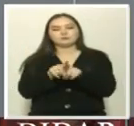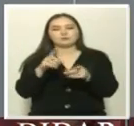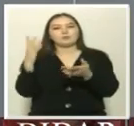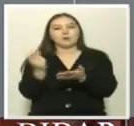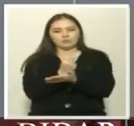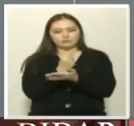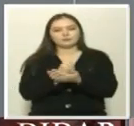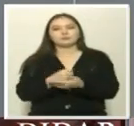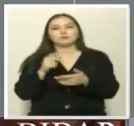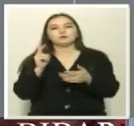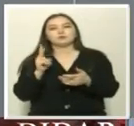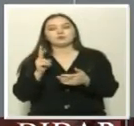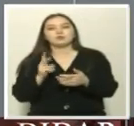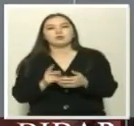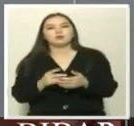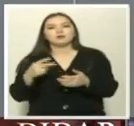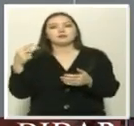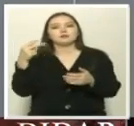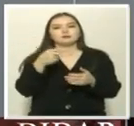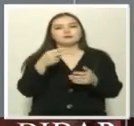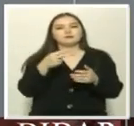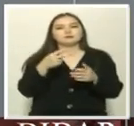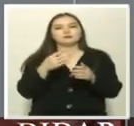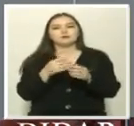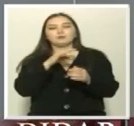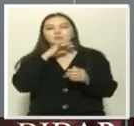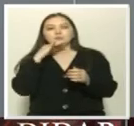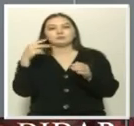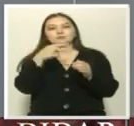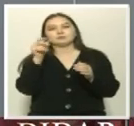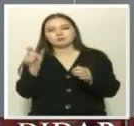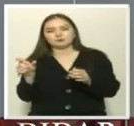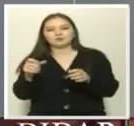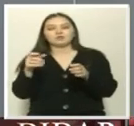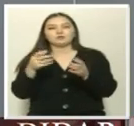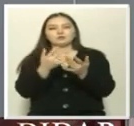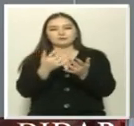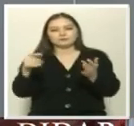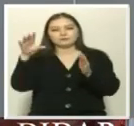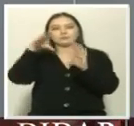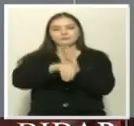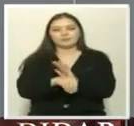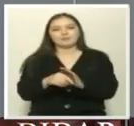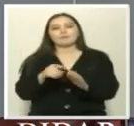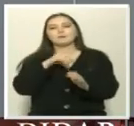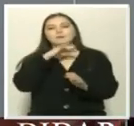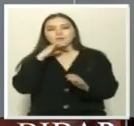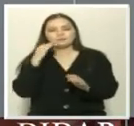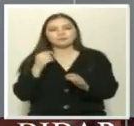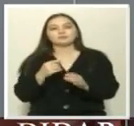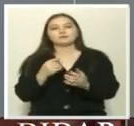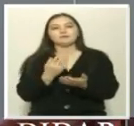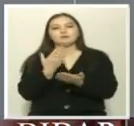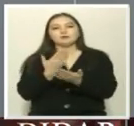260 человек из них 130 и социально уязвимых слоев населения обеспечены безвозмездными грантами и получили поддержку